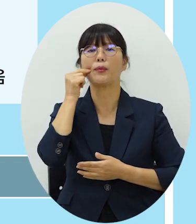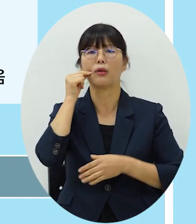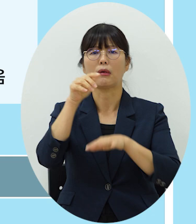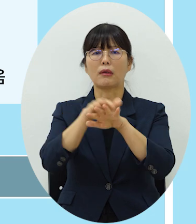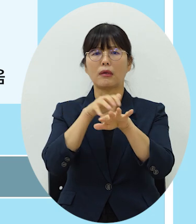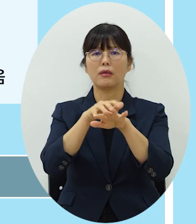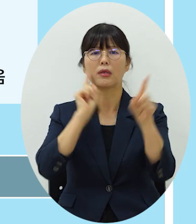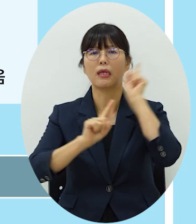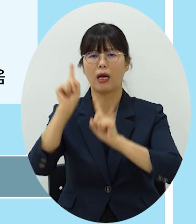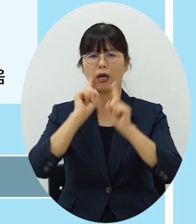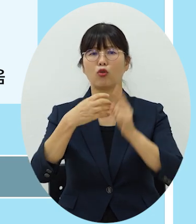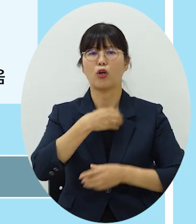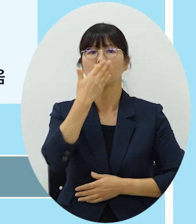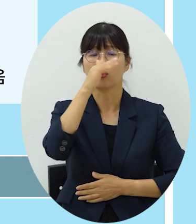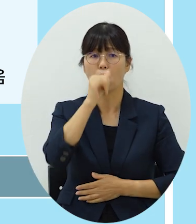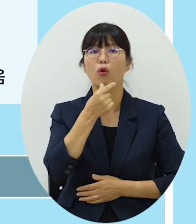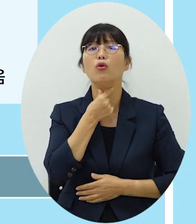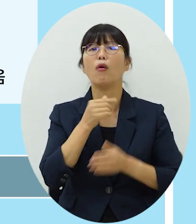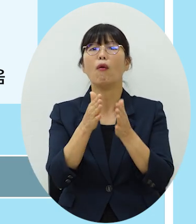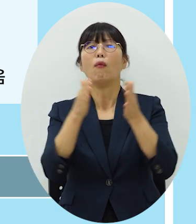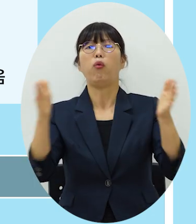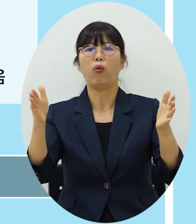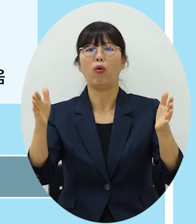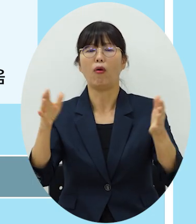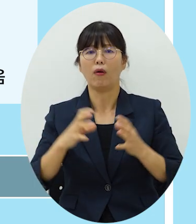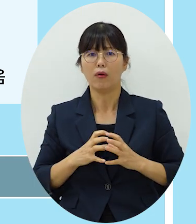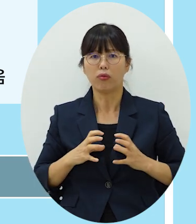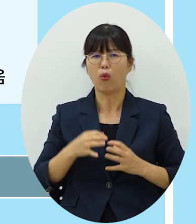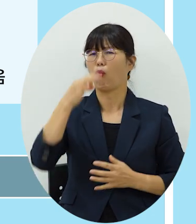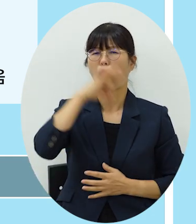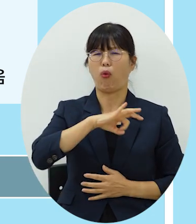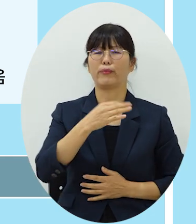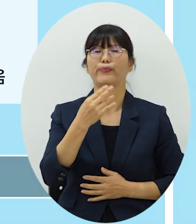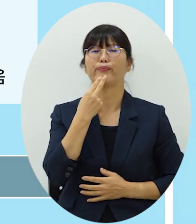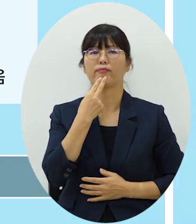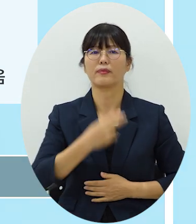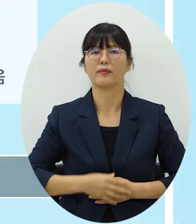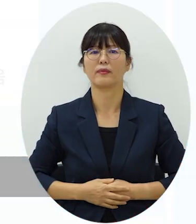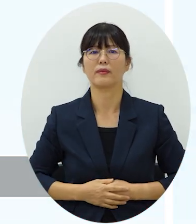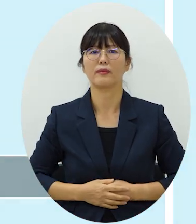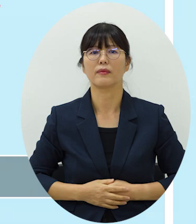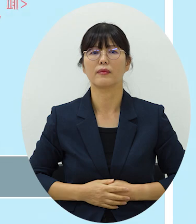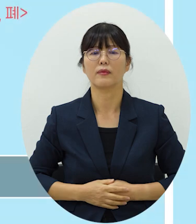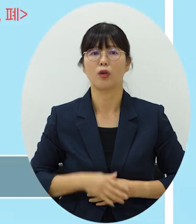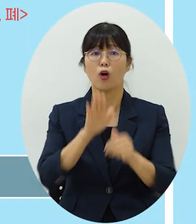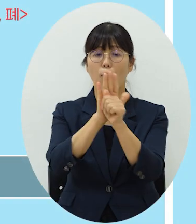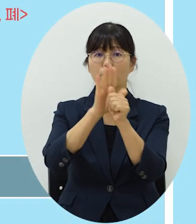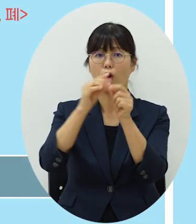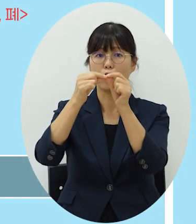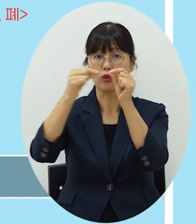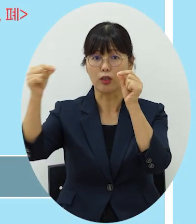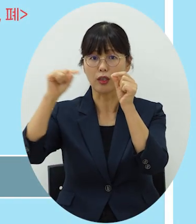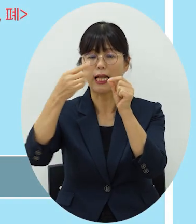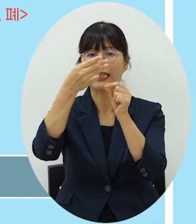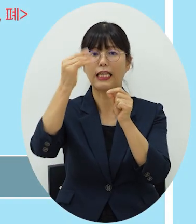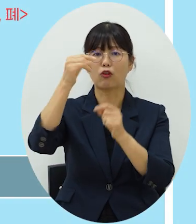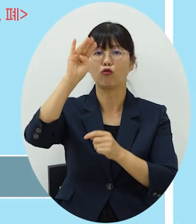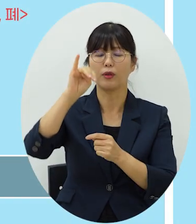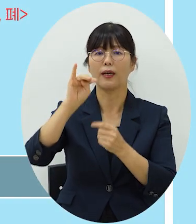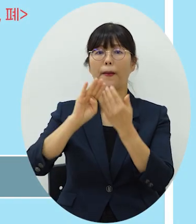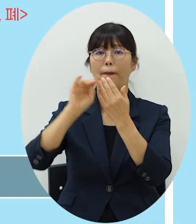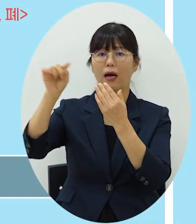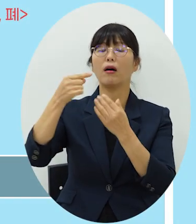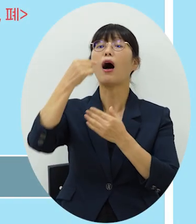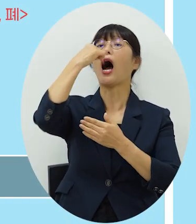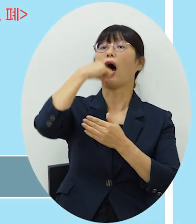및 괴사의 위험이 있고 기도가 넓어져 풍선 효과가 없어지게 될 수도 있습니다. 보조 석션줄은 T튜브